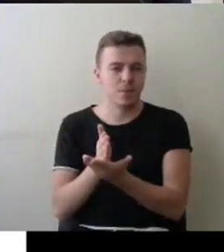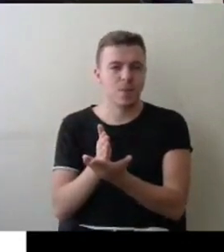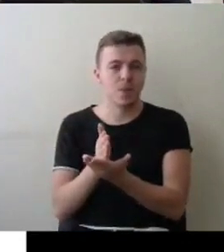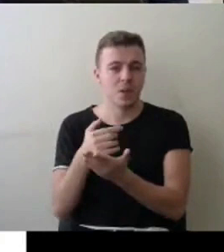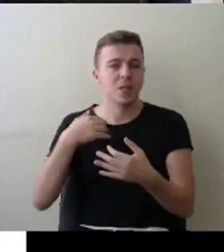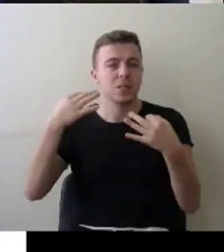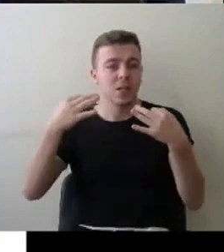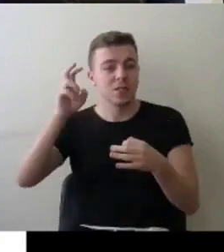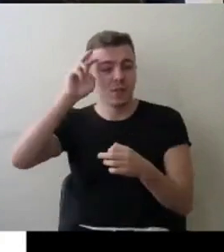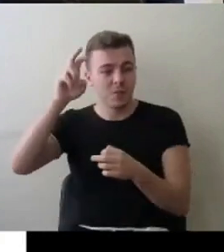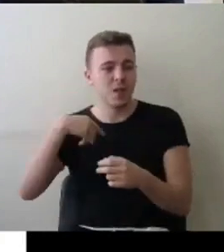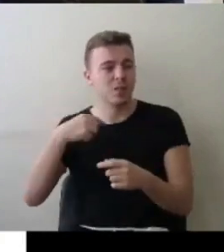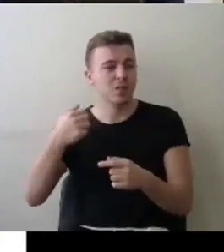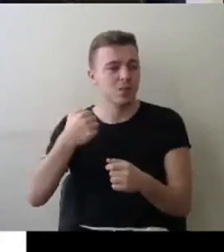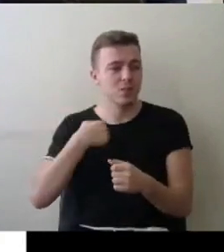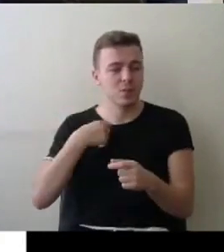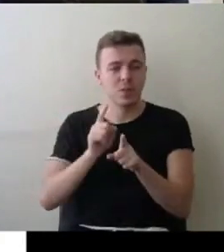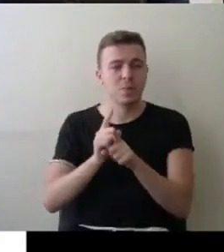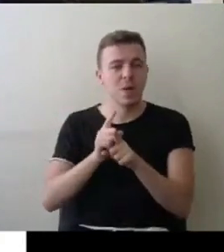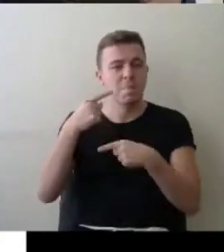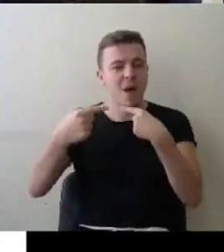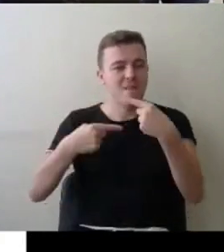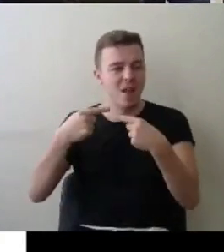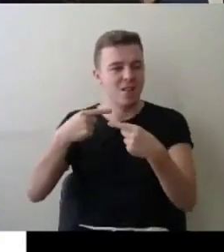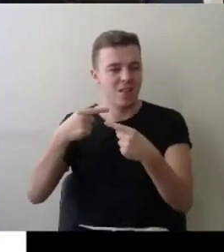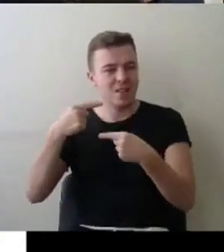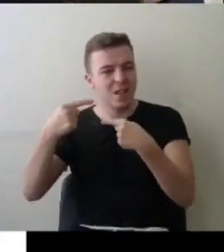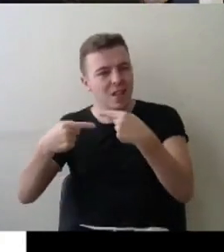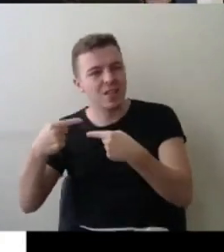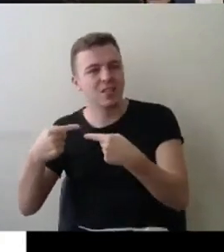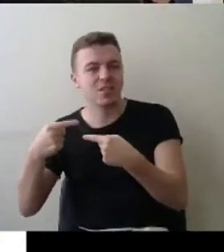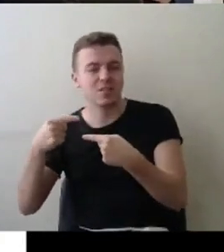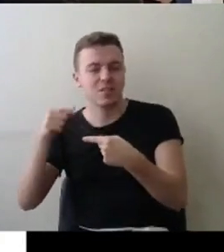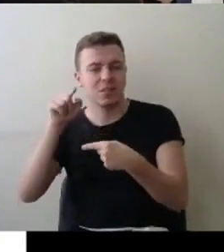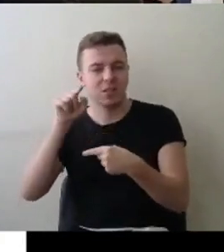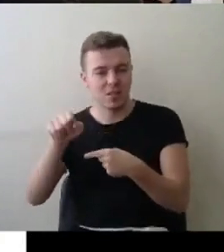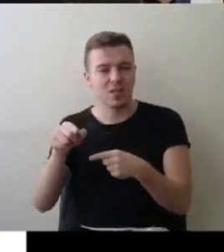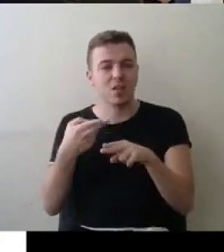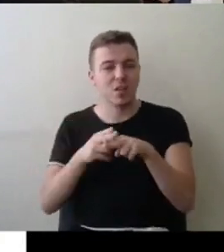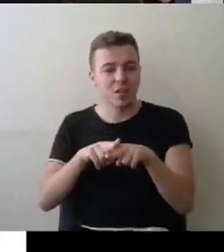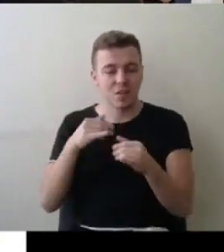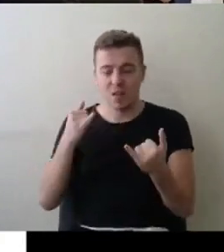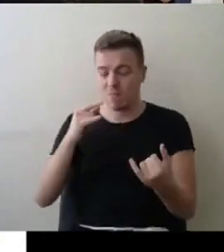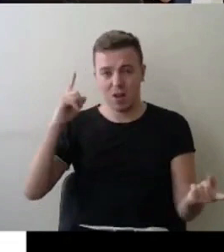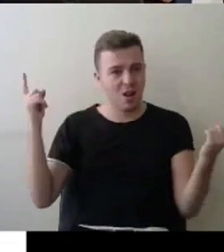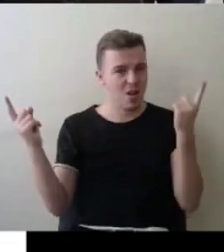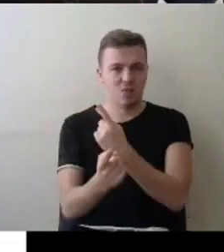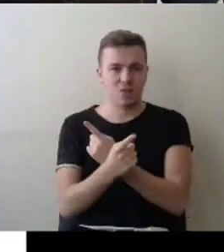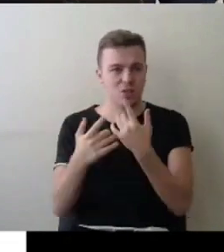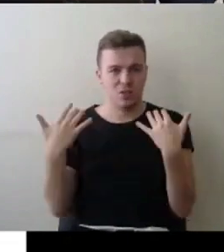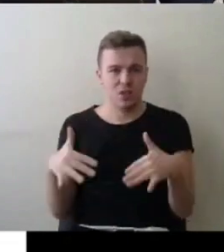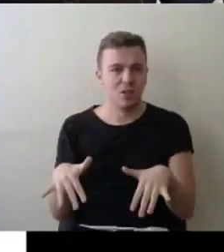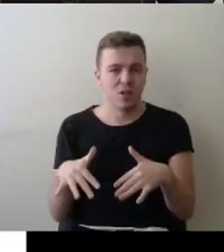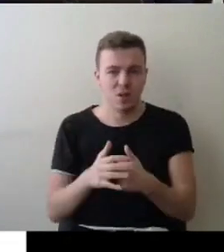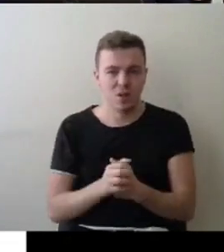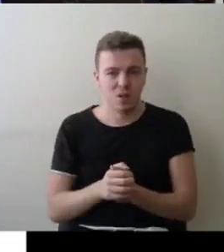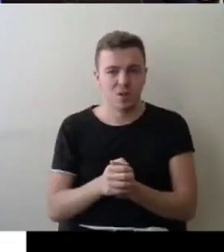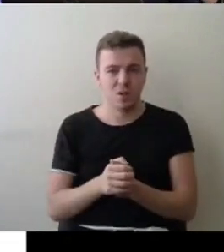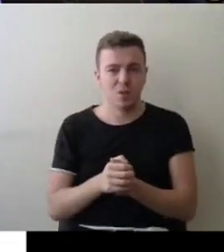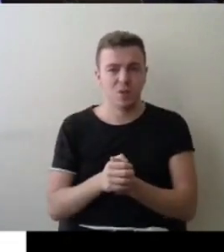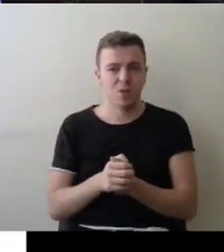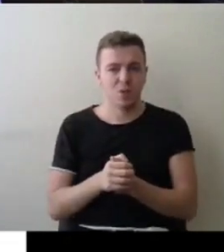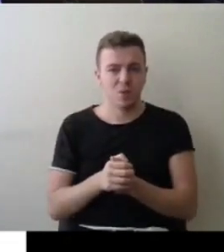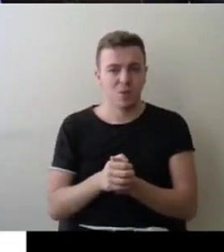kaip tam tikra paveldėta tradicija, tai dabar viskas apsivertė aukštinkojom. Dabar